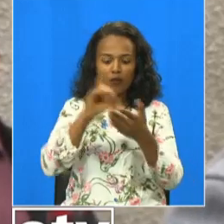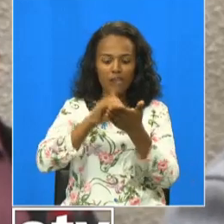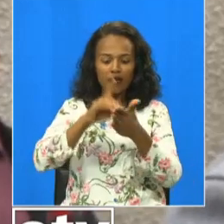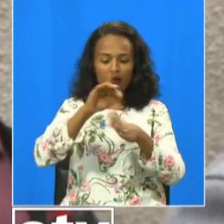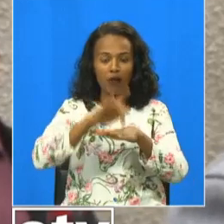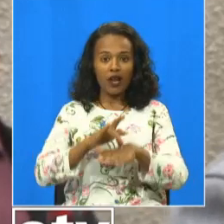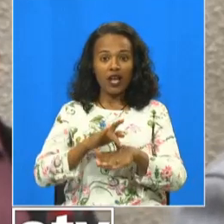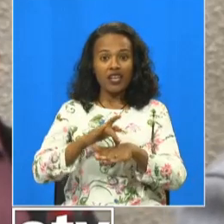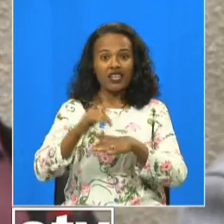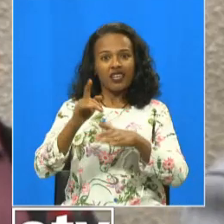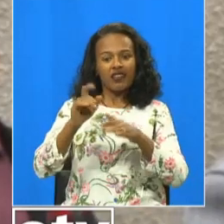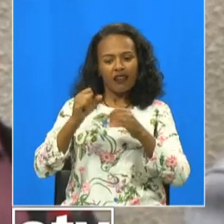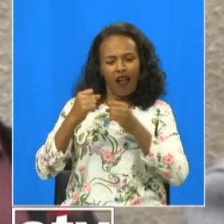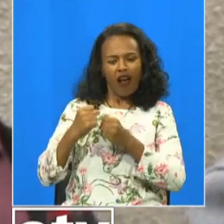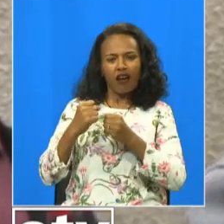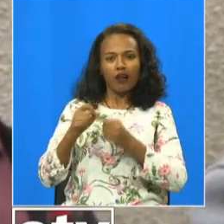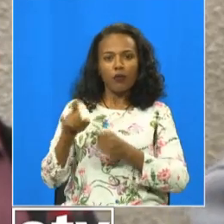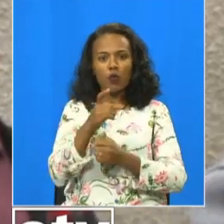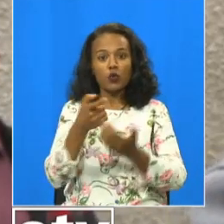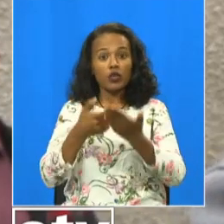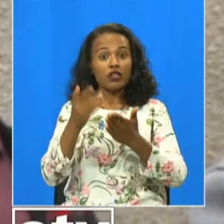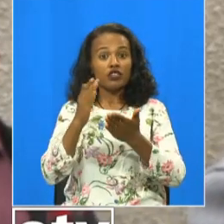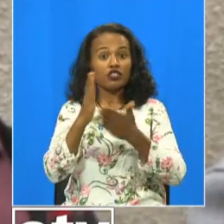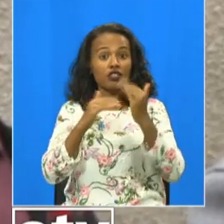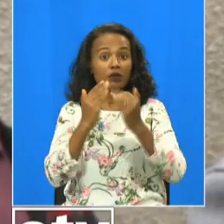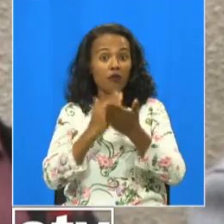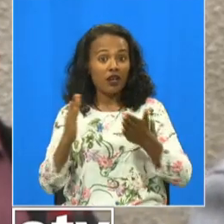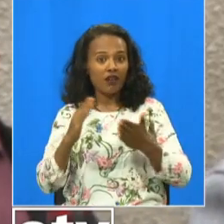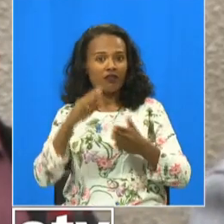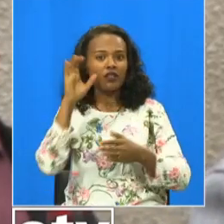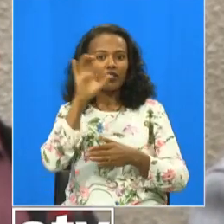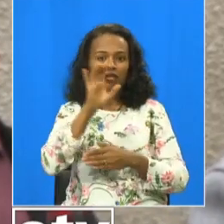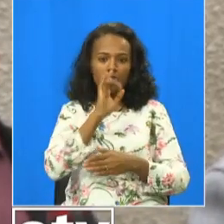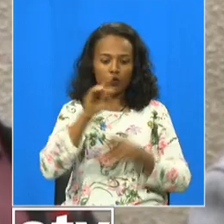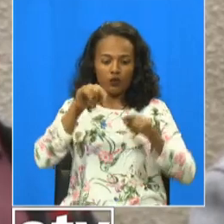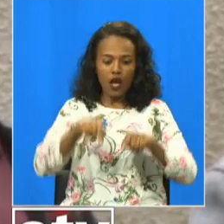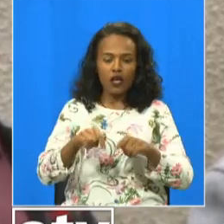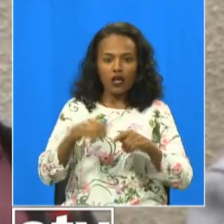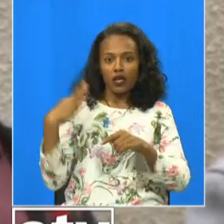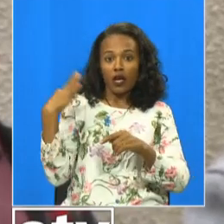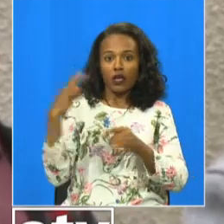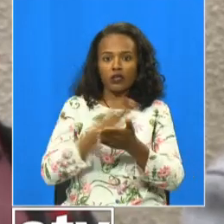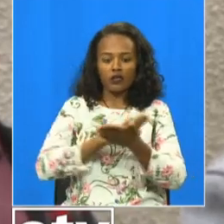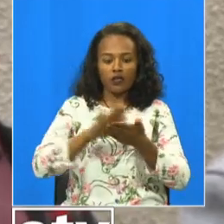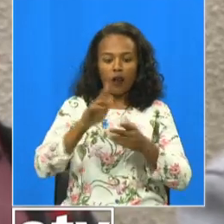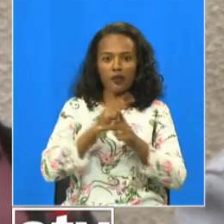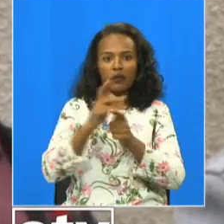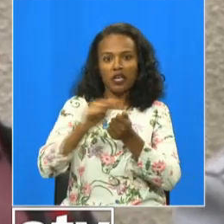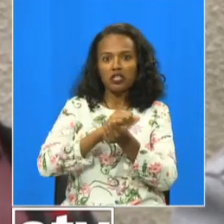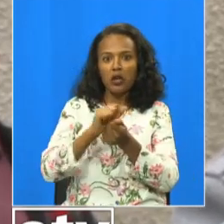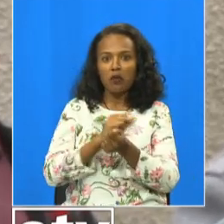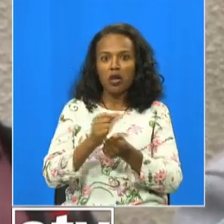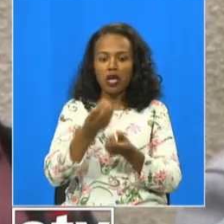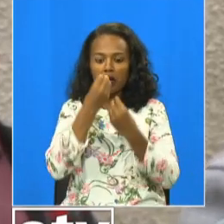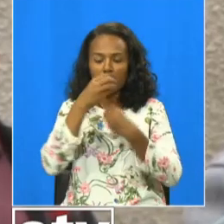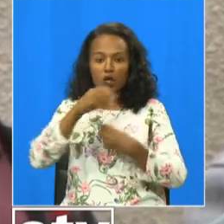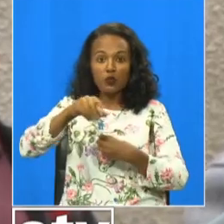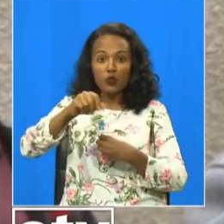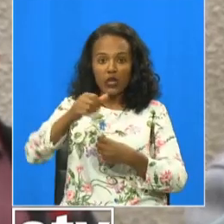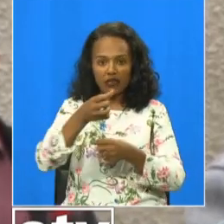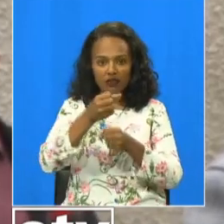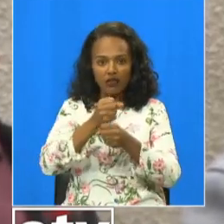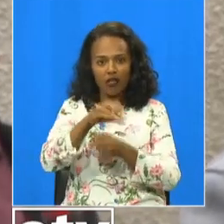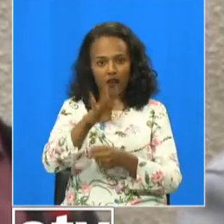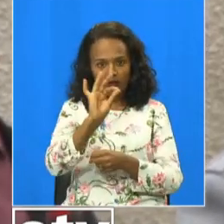ላይ የተጠናከረ በመሆኑ ይህንን መቅረፍ የግድ ነው። ዛሬ የግል ንጽህና መጠበቂያ ሳሙናና የምግብ ዱቄት ይዘን